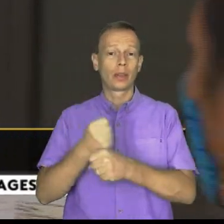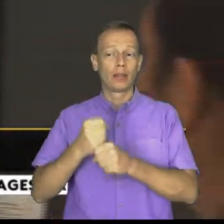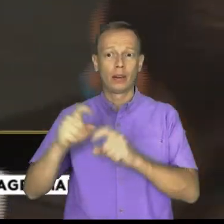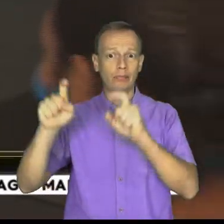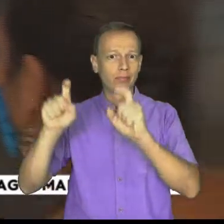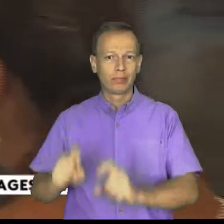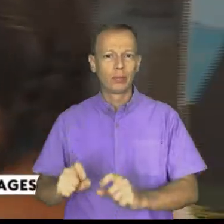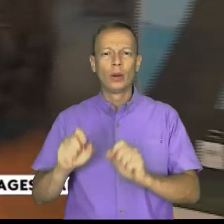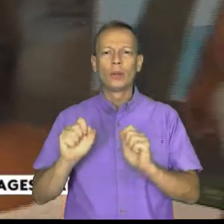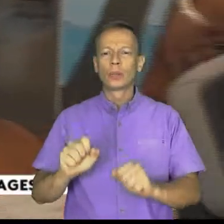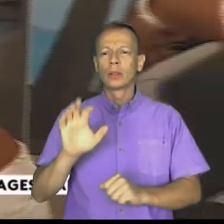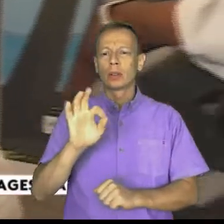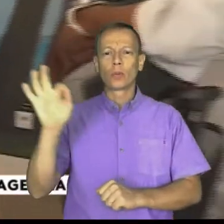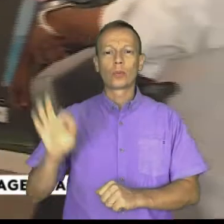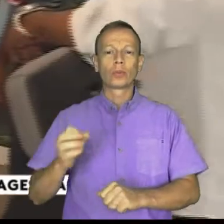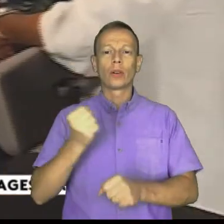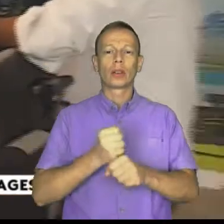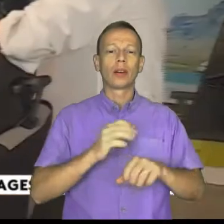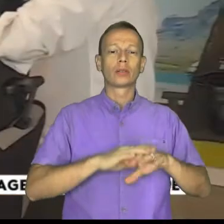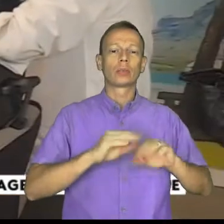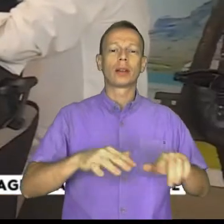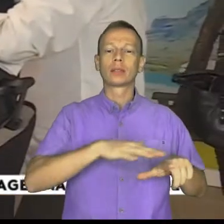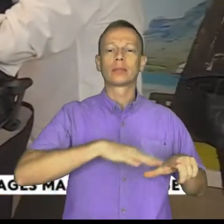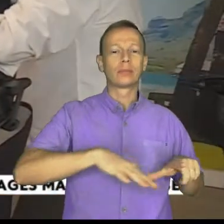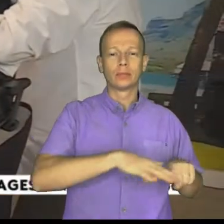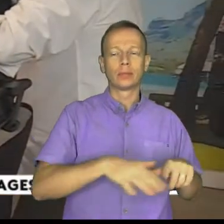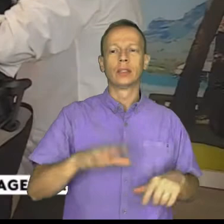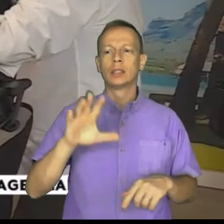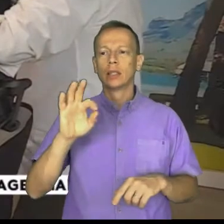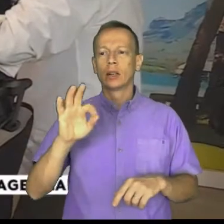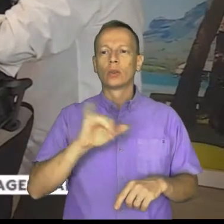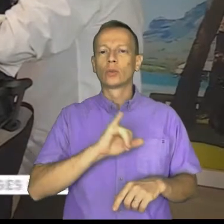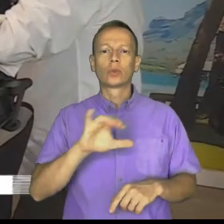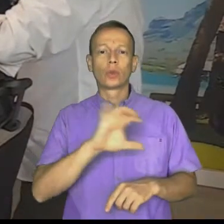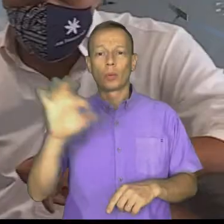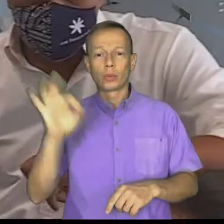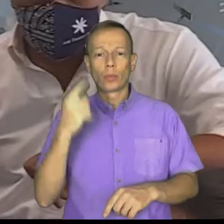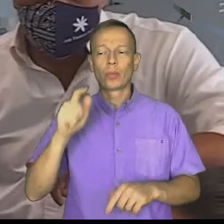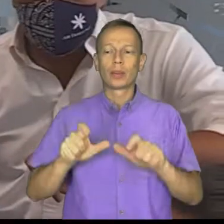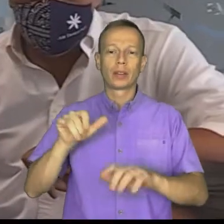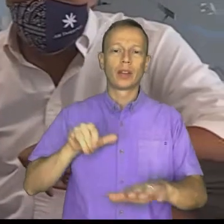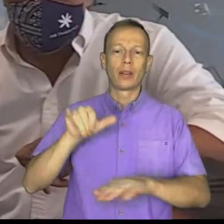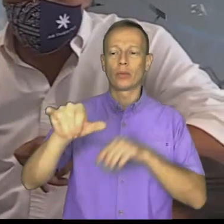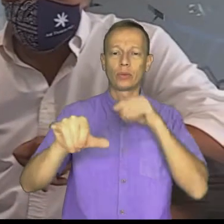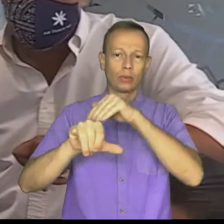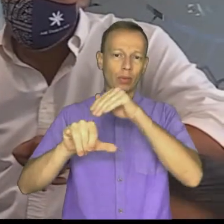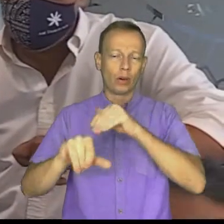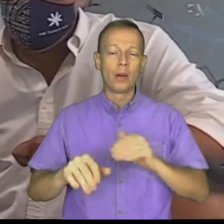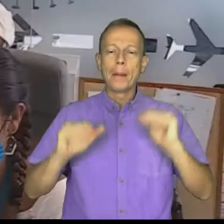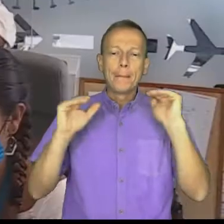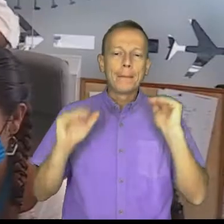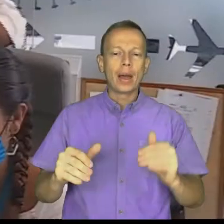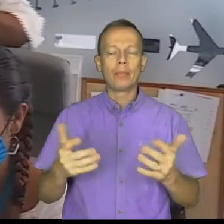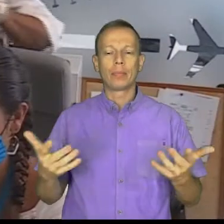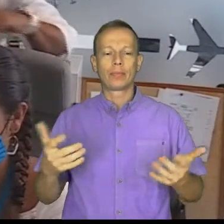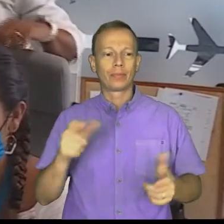travail, 50% pour ceux au sol et 50 à 100% pour le personnel navigant. Malgré cela, la compagnie